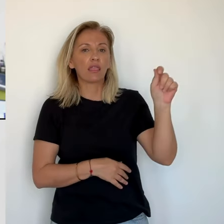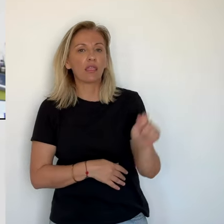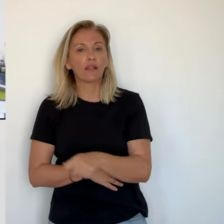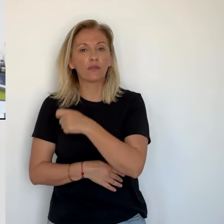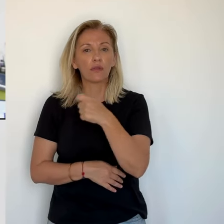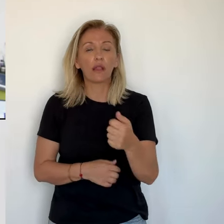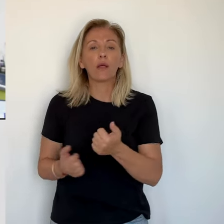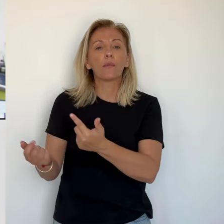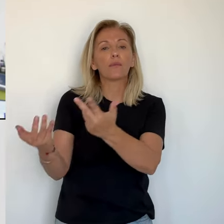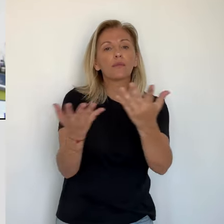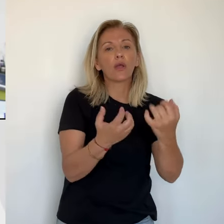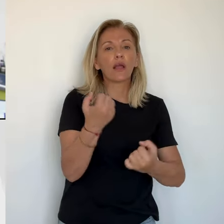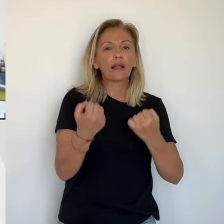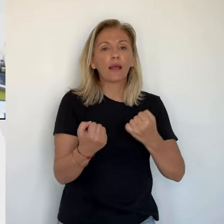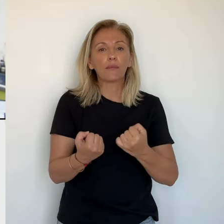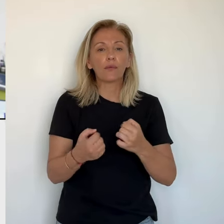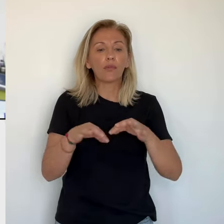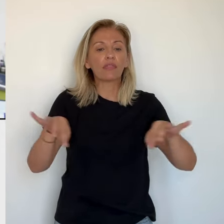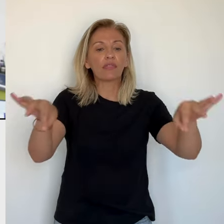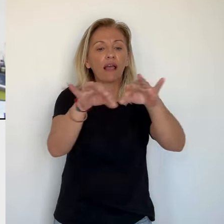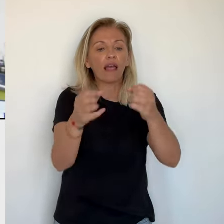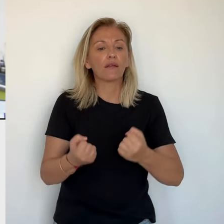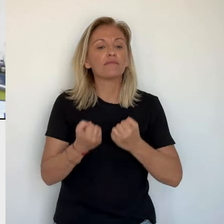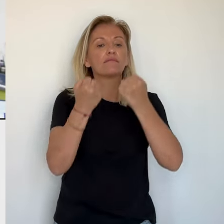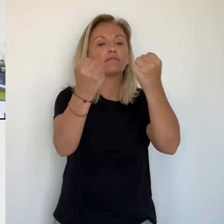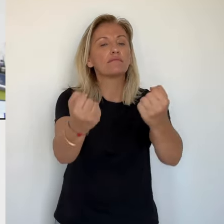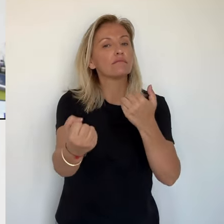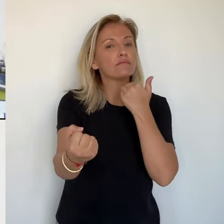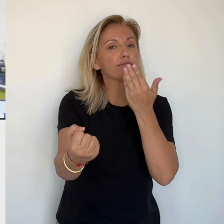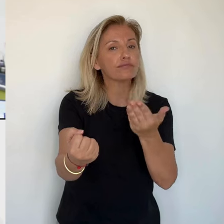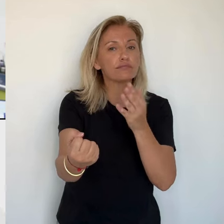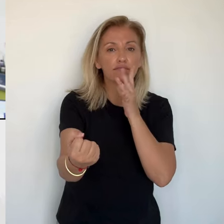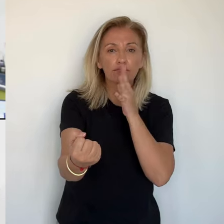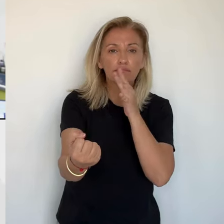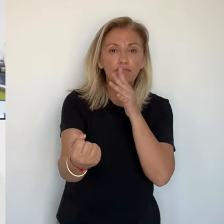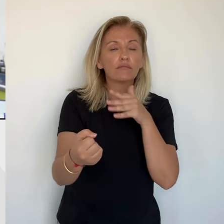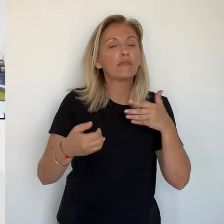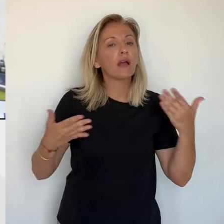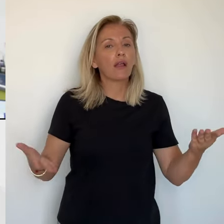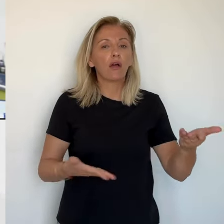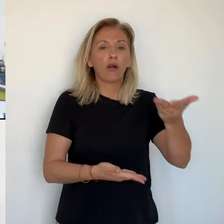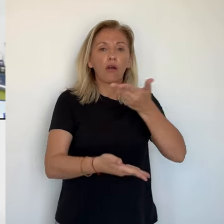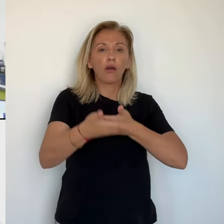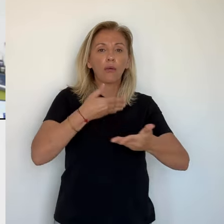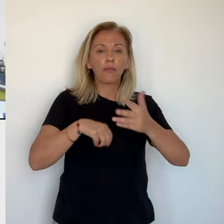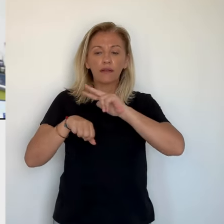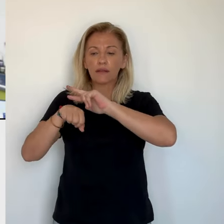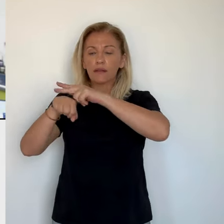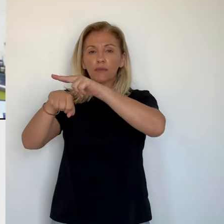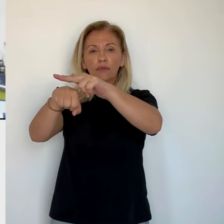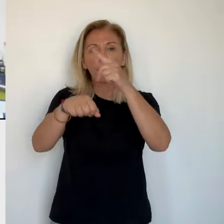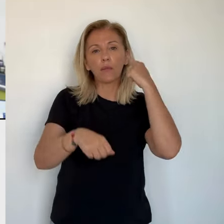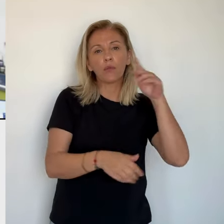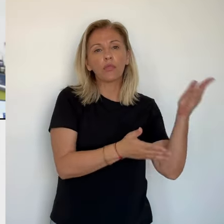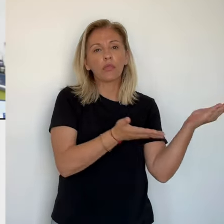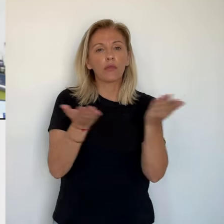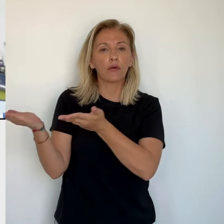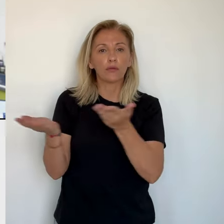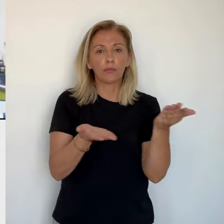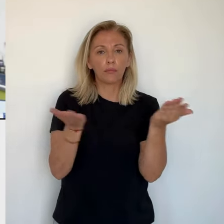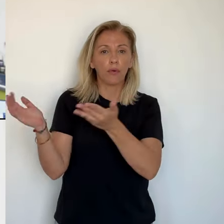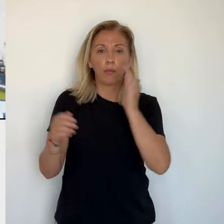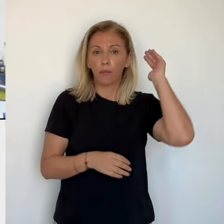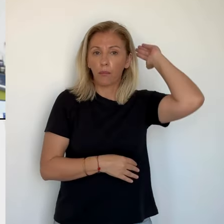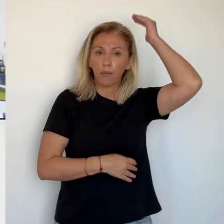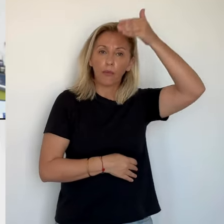le sont à partir de moyens héliportés. Donc pour ce faire, des moyens bien entendu héliportés de la sécurité civile, des moyens héliportés aussi